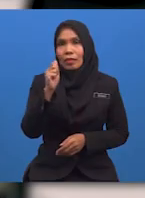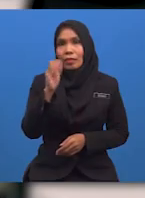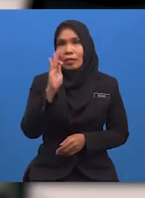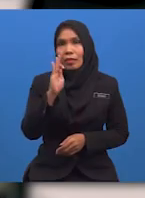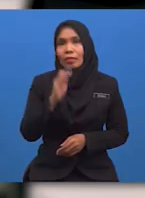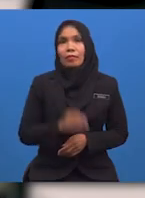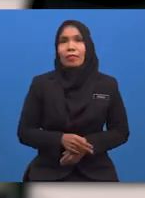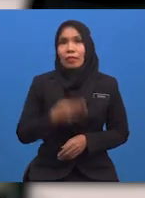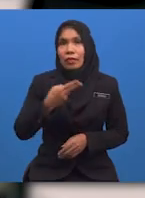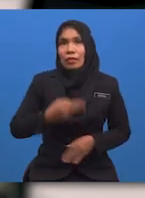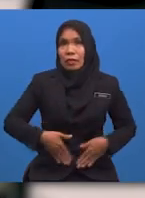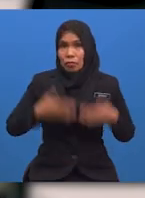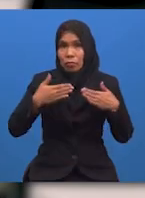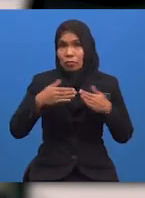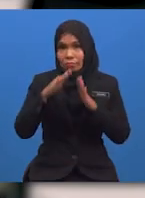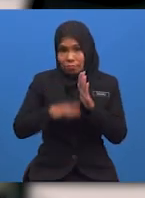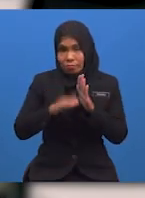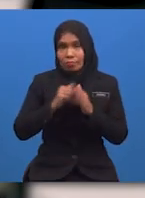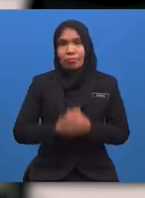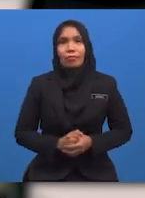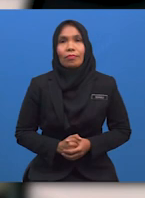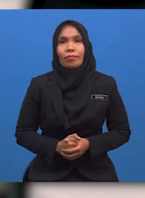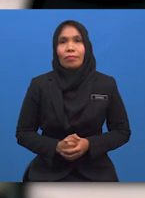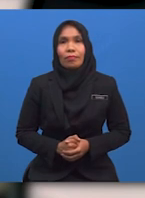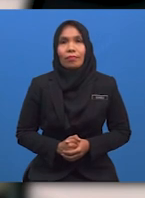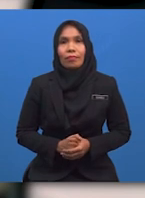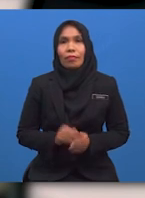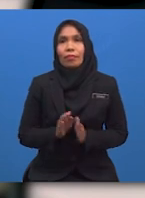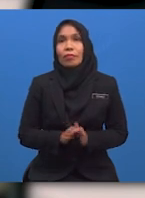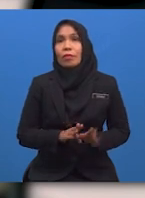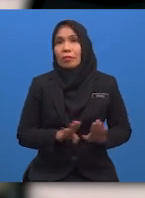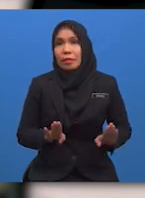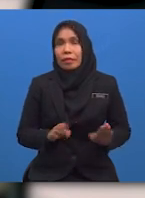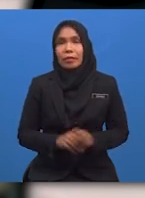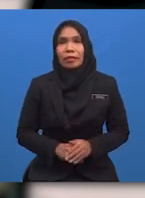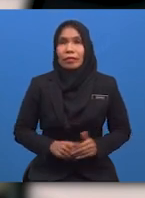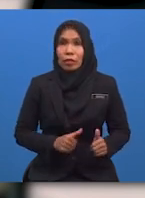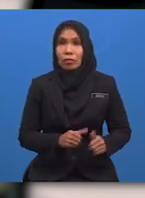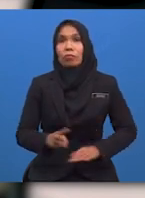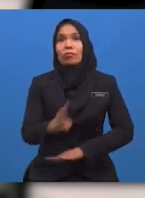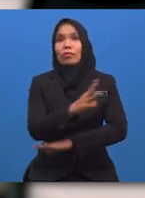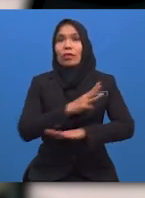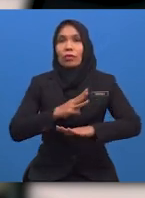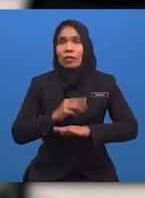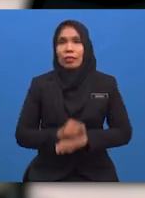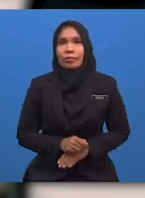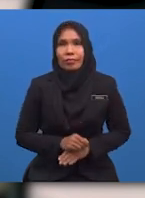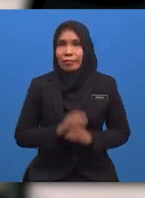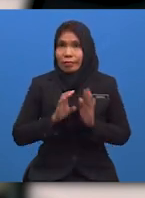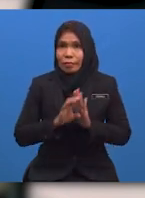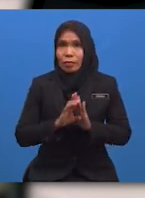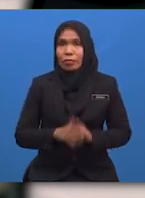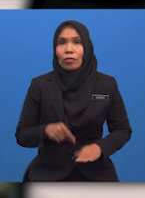Kos sara hidup kita di Malaysia berbeza mengikut kawasan, iaitu contohnya kos sara hidup